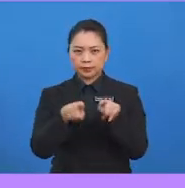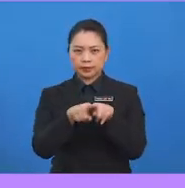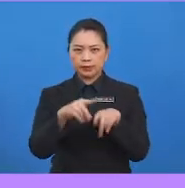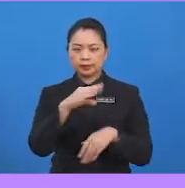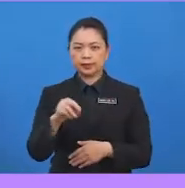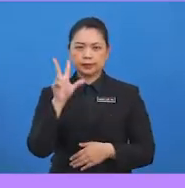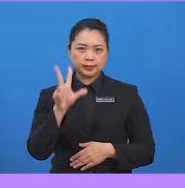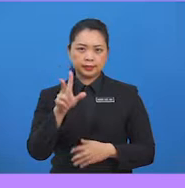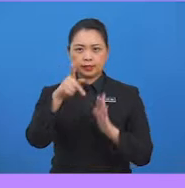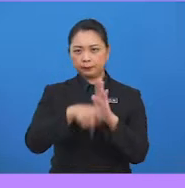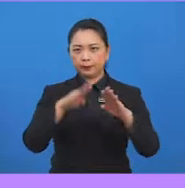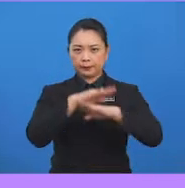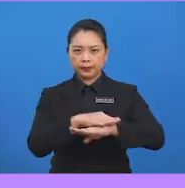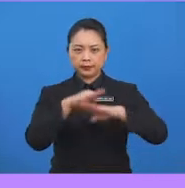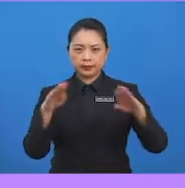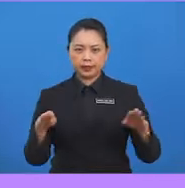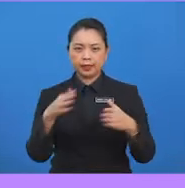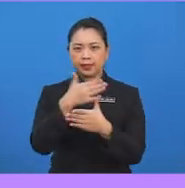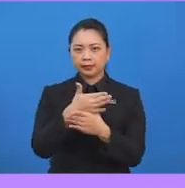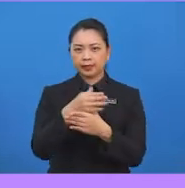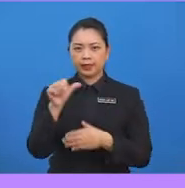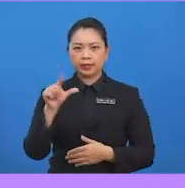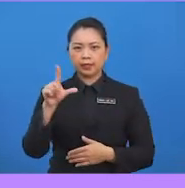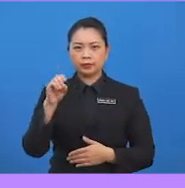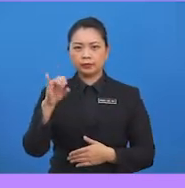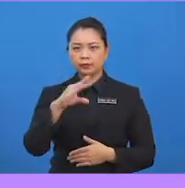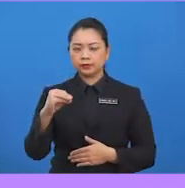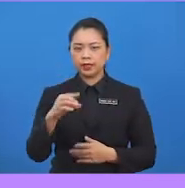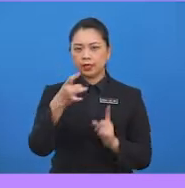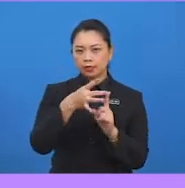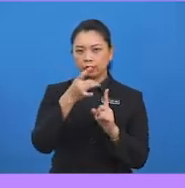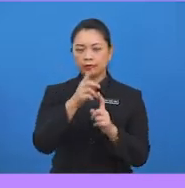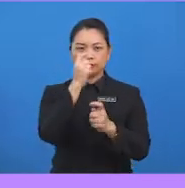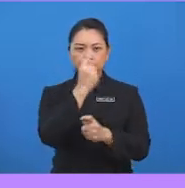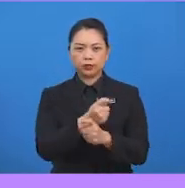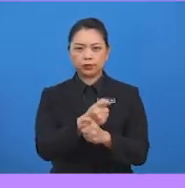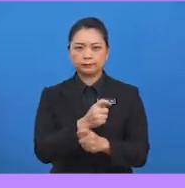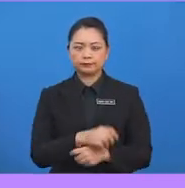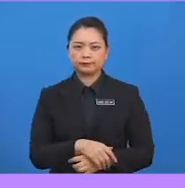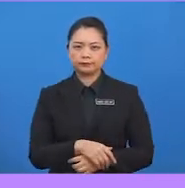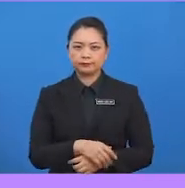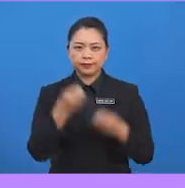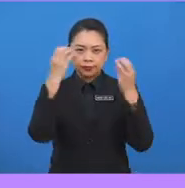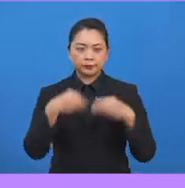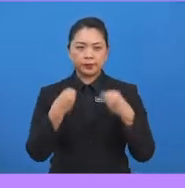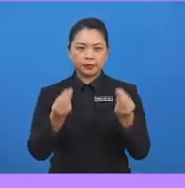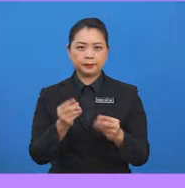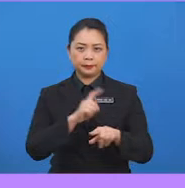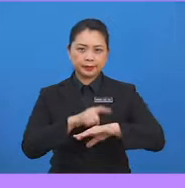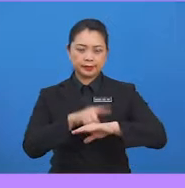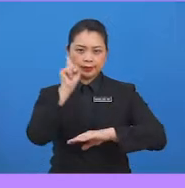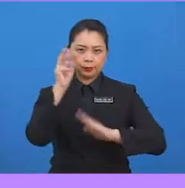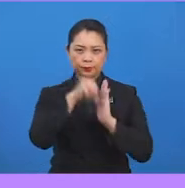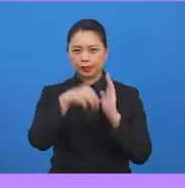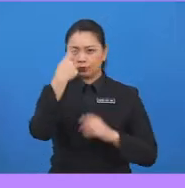dan tiga perbezaan antara aloi dan logam tuli. Cikgu beri masa 1 minit